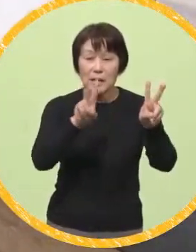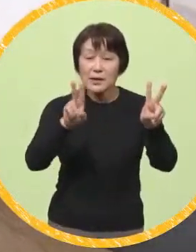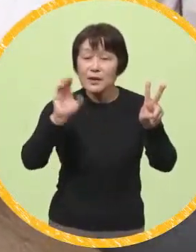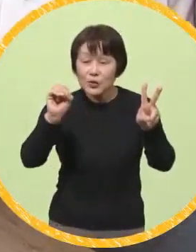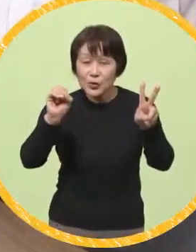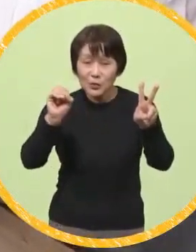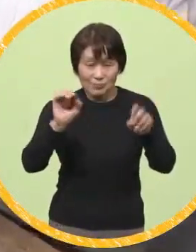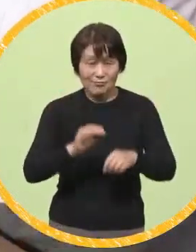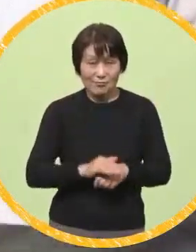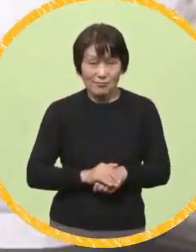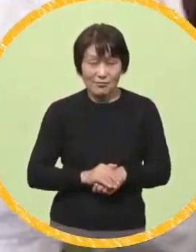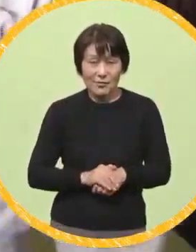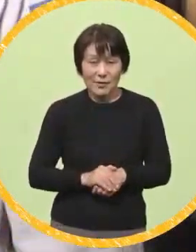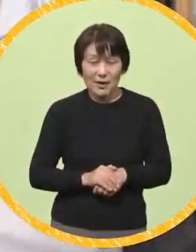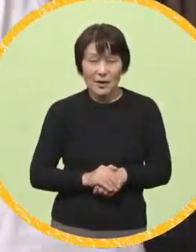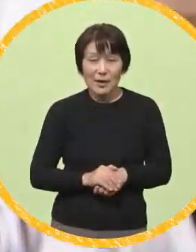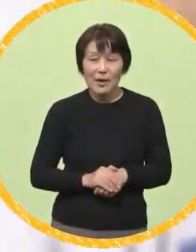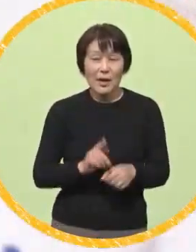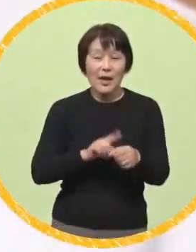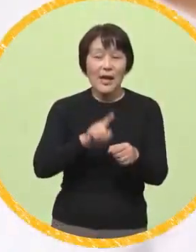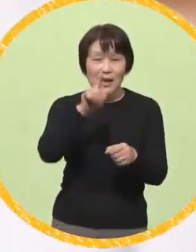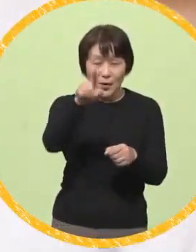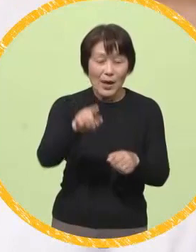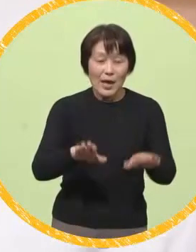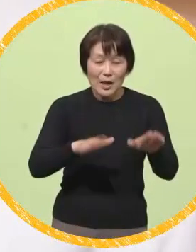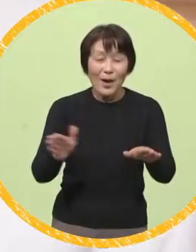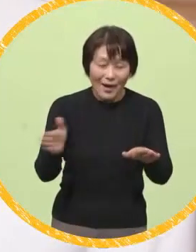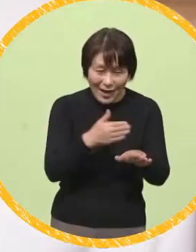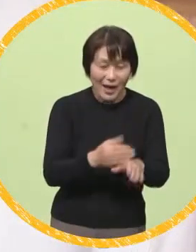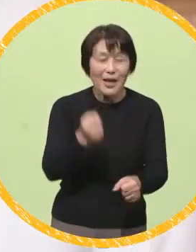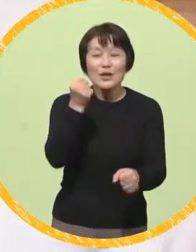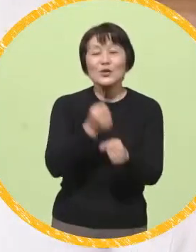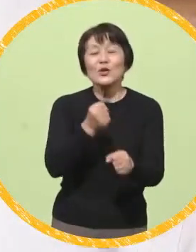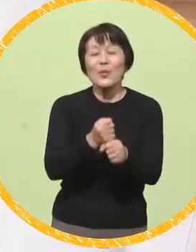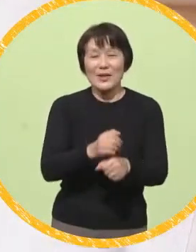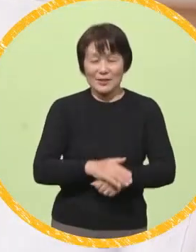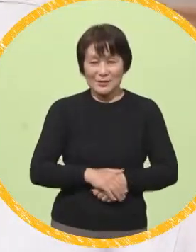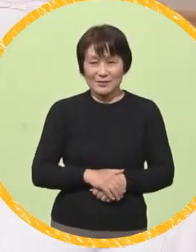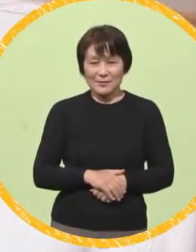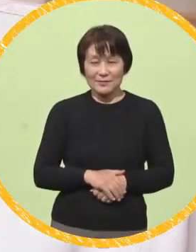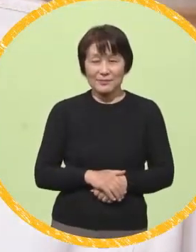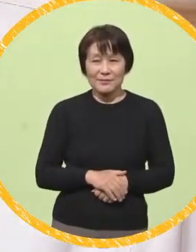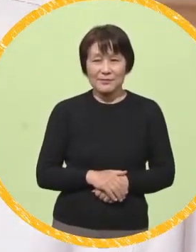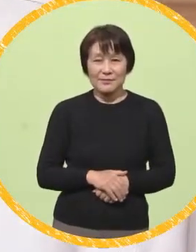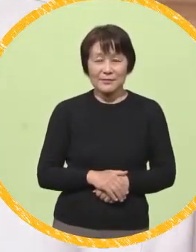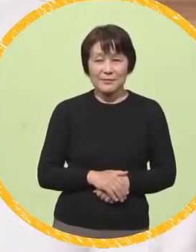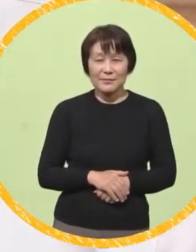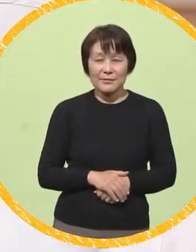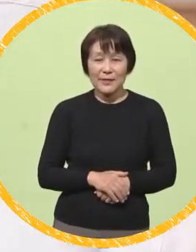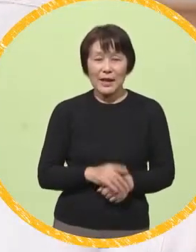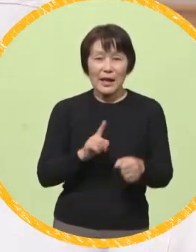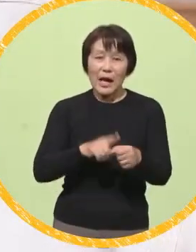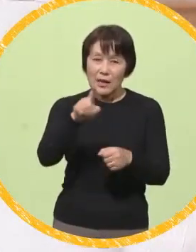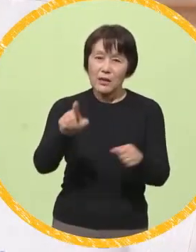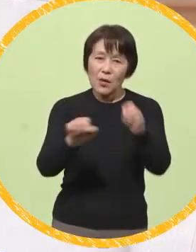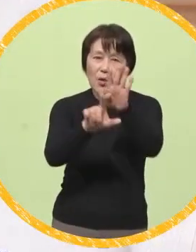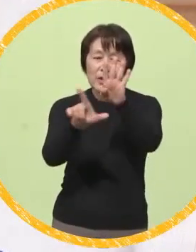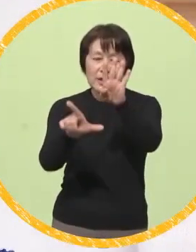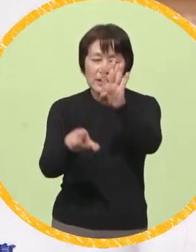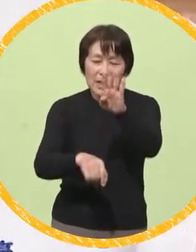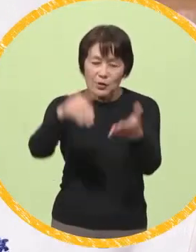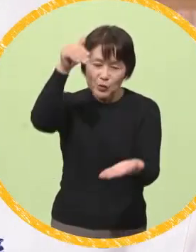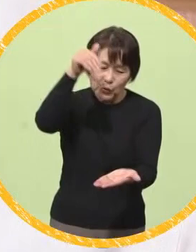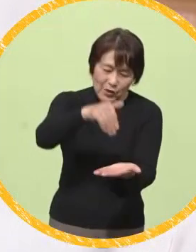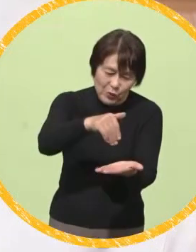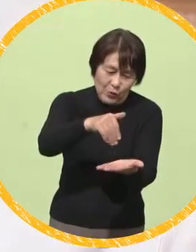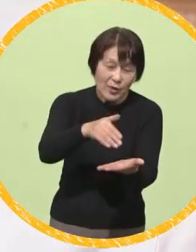そうですね、2020、これから仕込みが始まりますので、 はい、来年の4月下旬から、